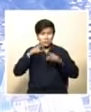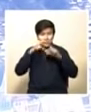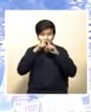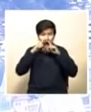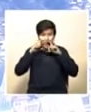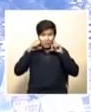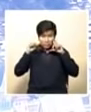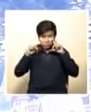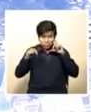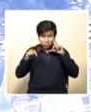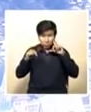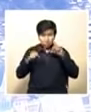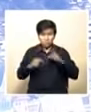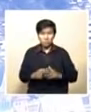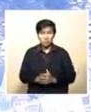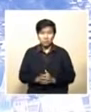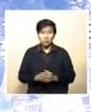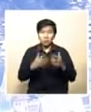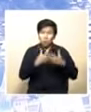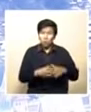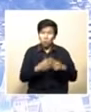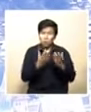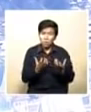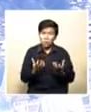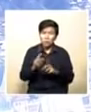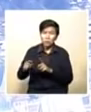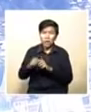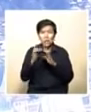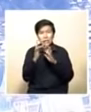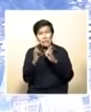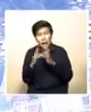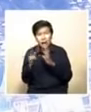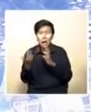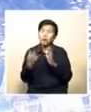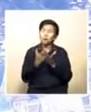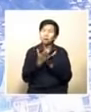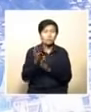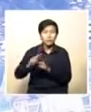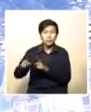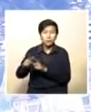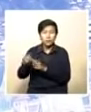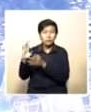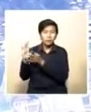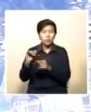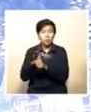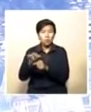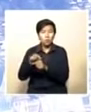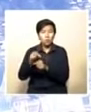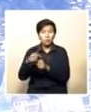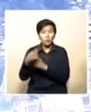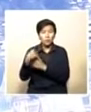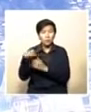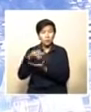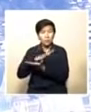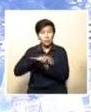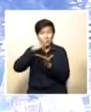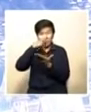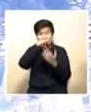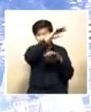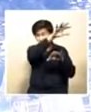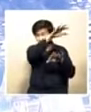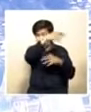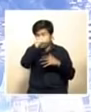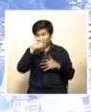วจกำลังจะมีการยกเว้นภาษีเช่นกันแต่อยู่ระหว่างการจัดทำราย